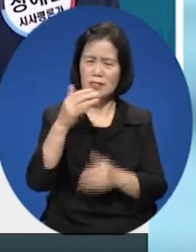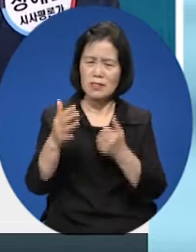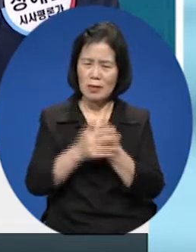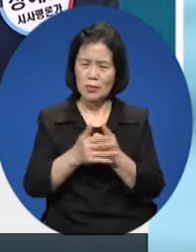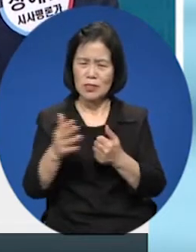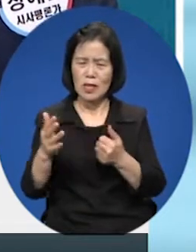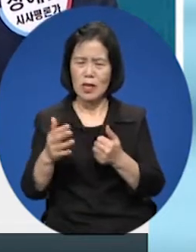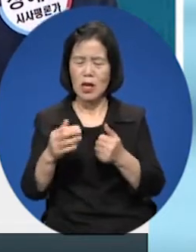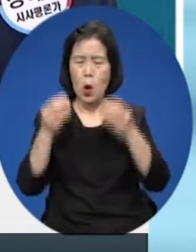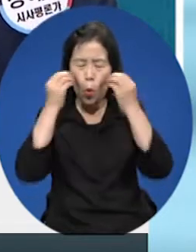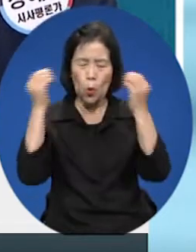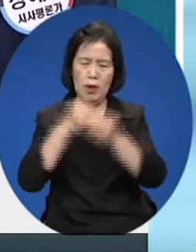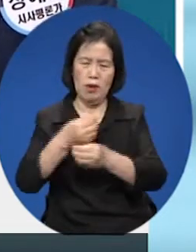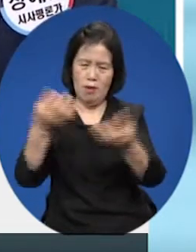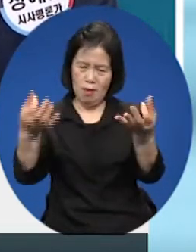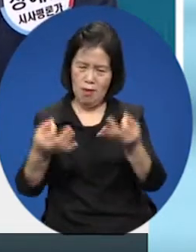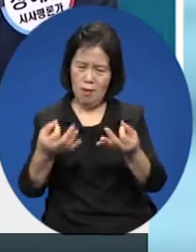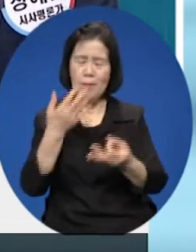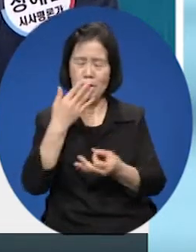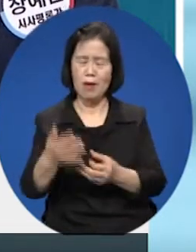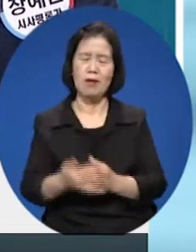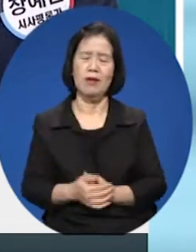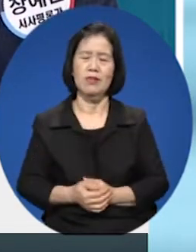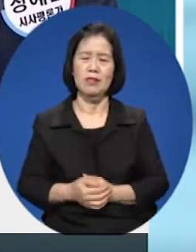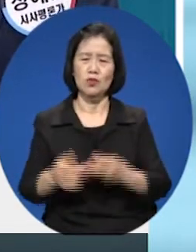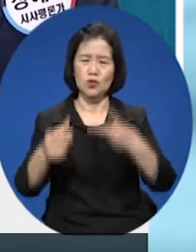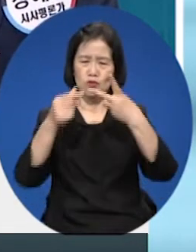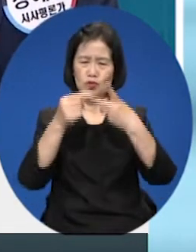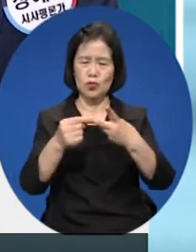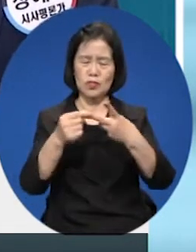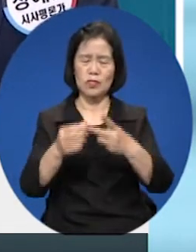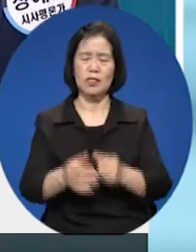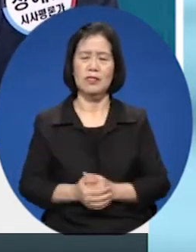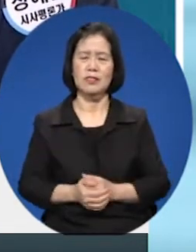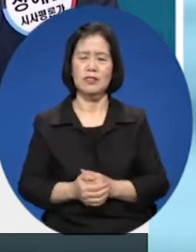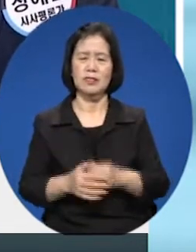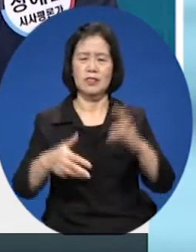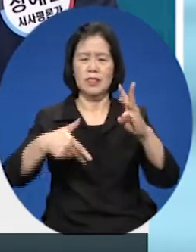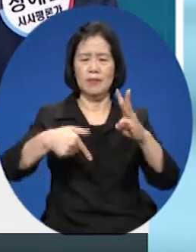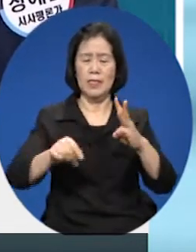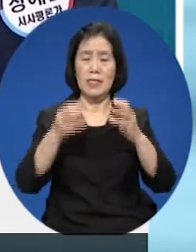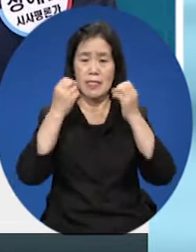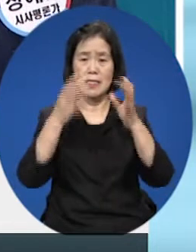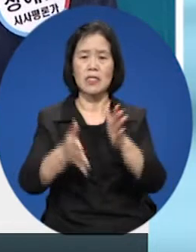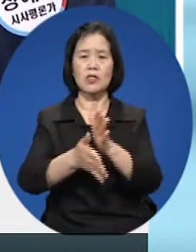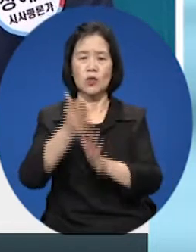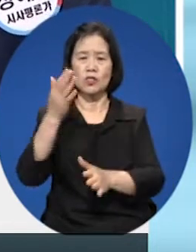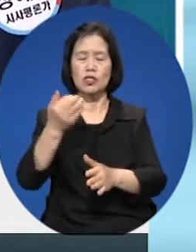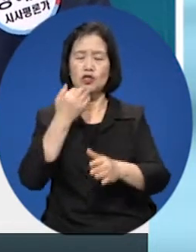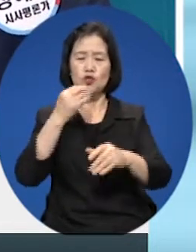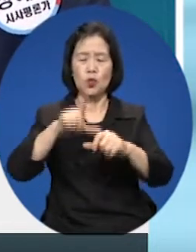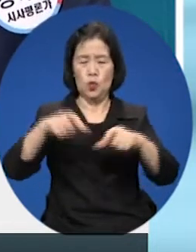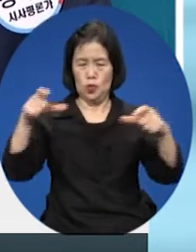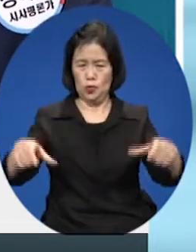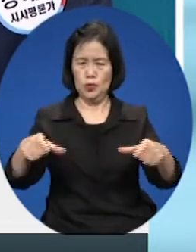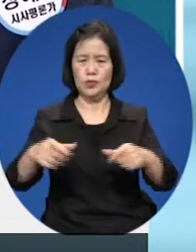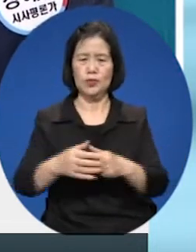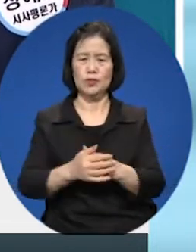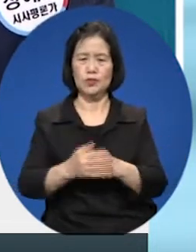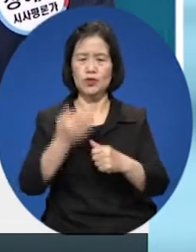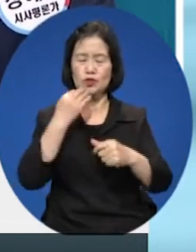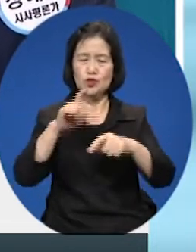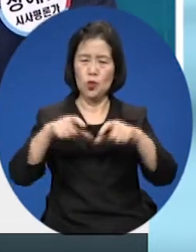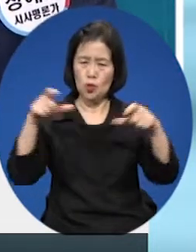라는 5회 시선을 받을 여지가 있는 요 그리고 또 한 가지 지금이 3기 신도시 같은 경우는 대부분 수도권 지방 입니다 그런데